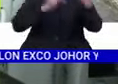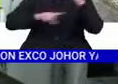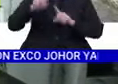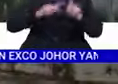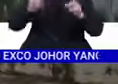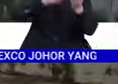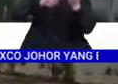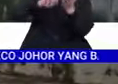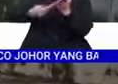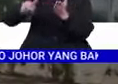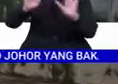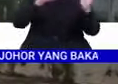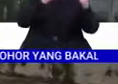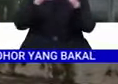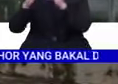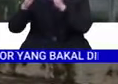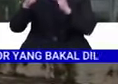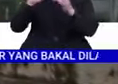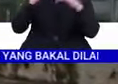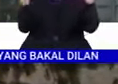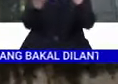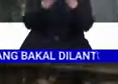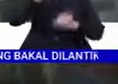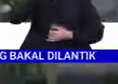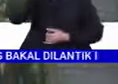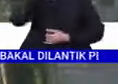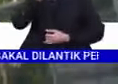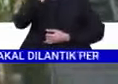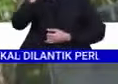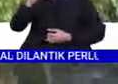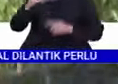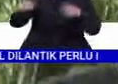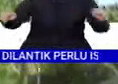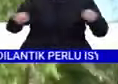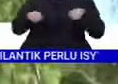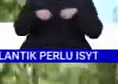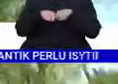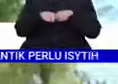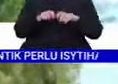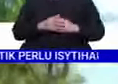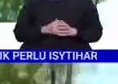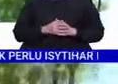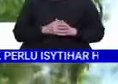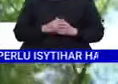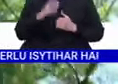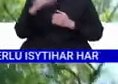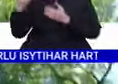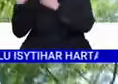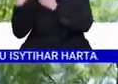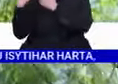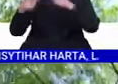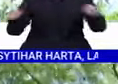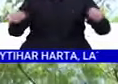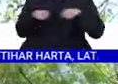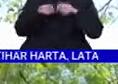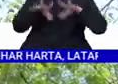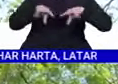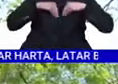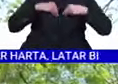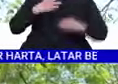ramai memeriksa liputan talian syari'at telekomunikasi di sesuatu kawasan Ia juga berperanan sebagai tempat